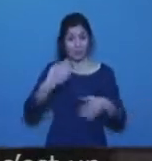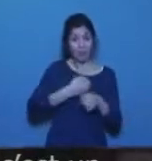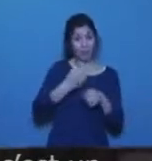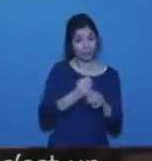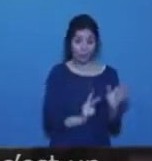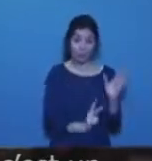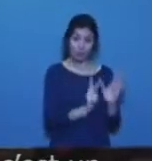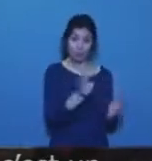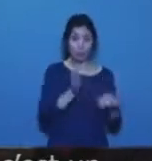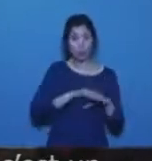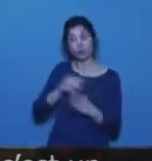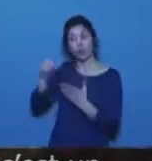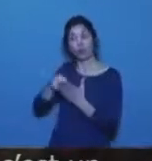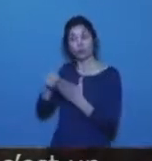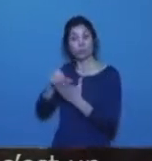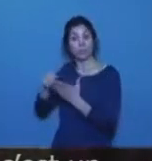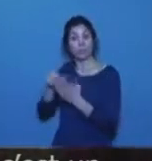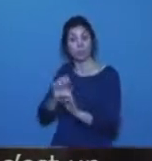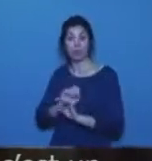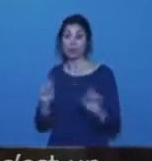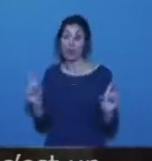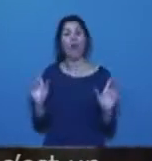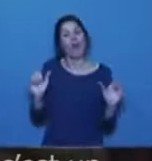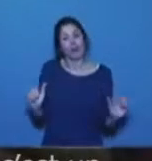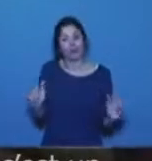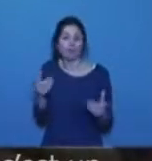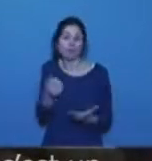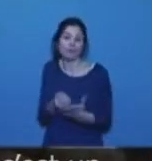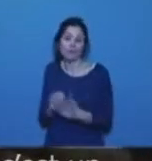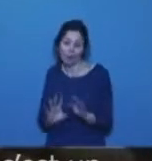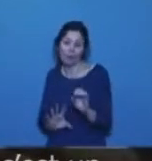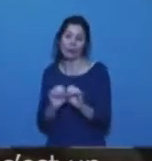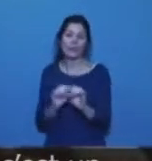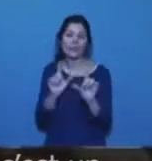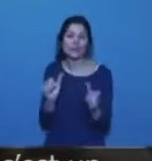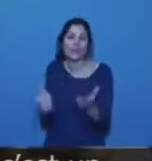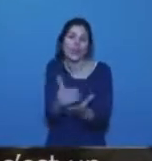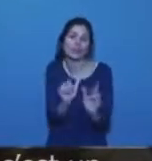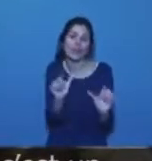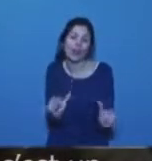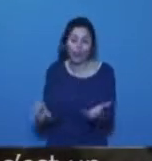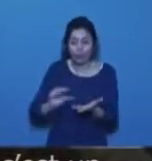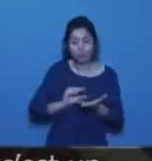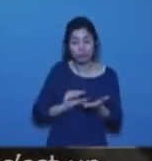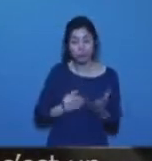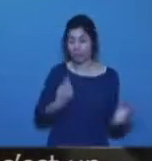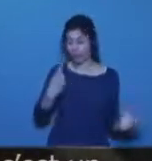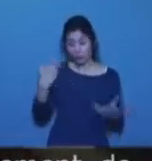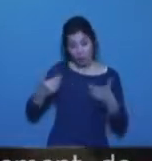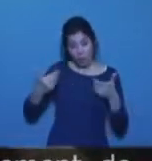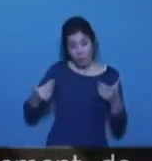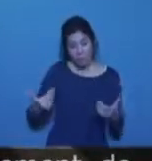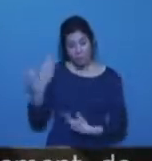payé davantage, néanmoins, vous aurez comme compensation que vous aurez quand même votre salaire. Voilà. Et c'est tout le temps comme ça.